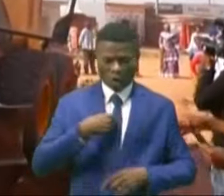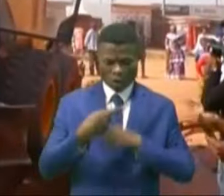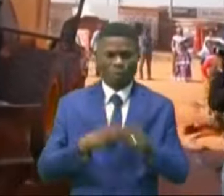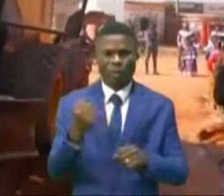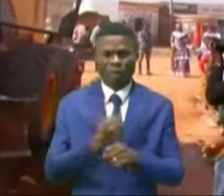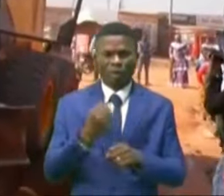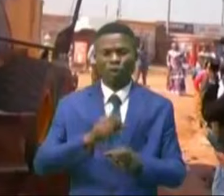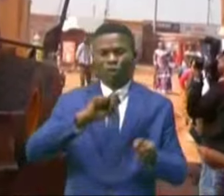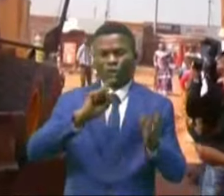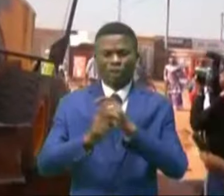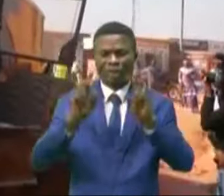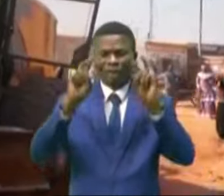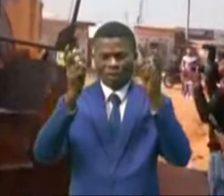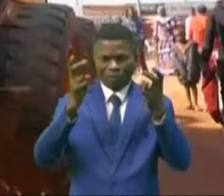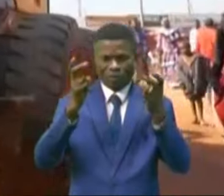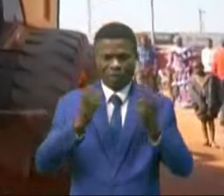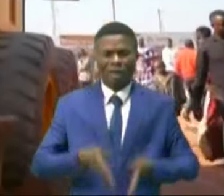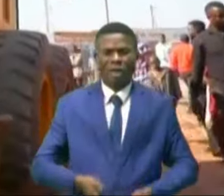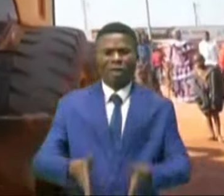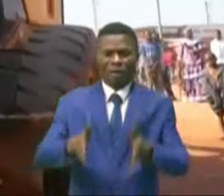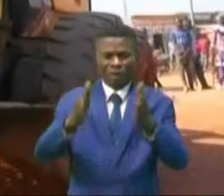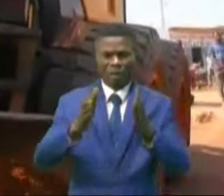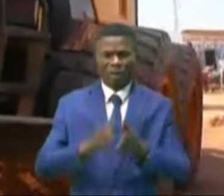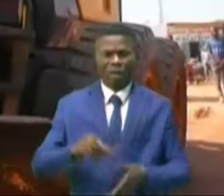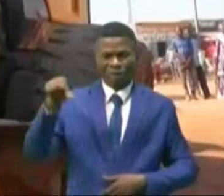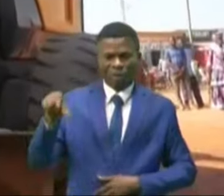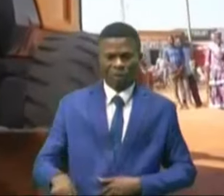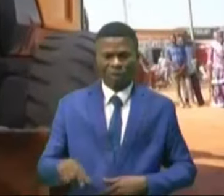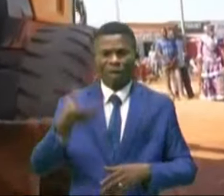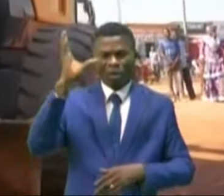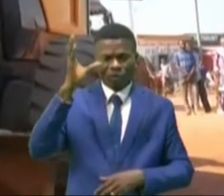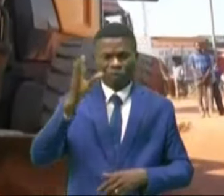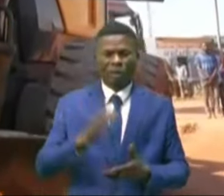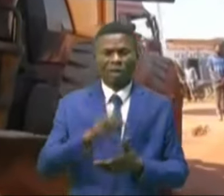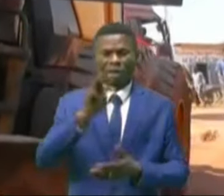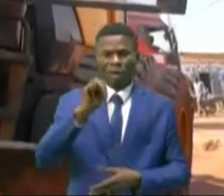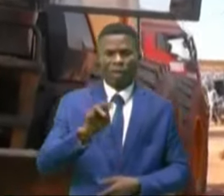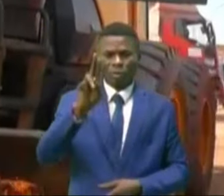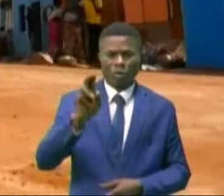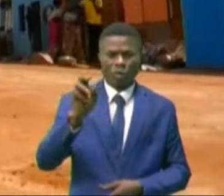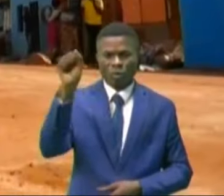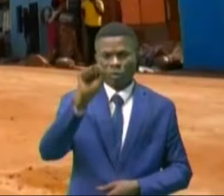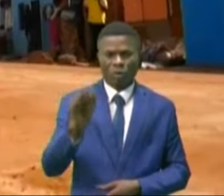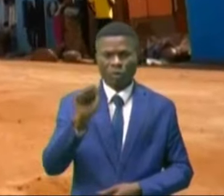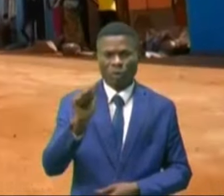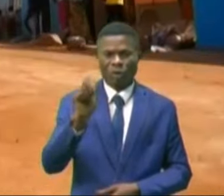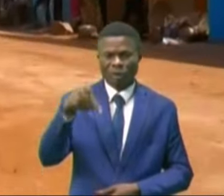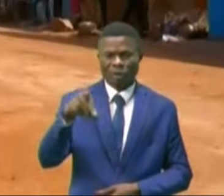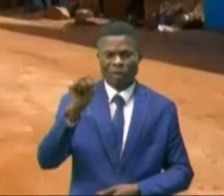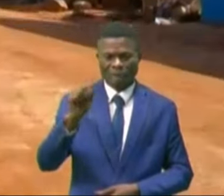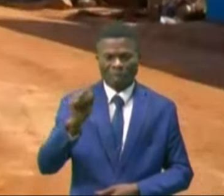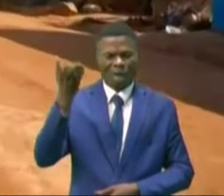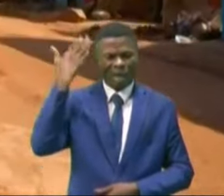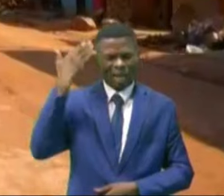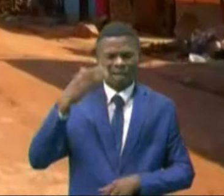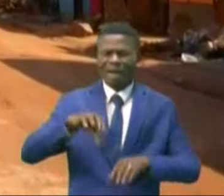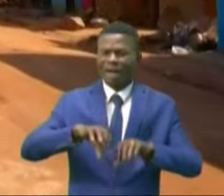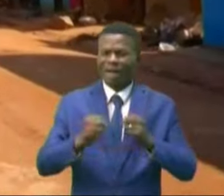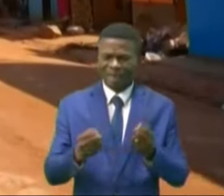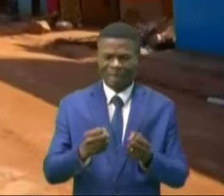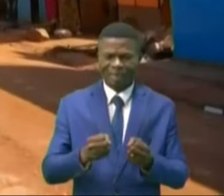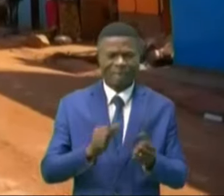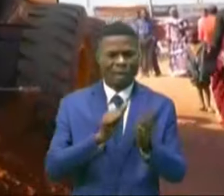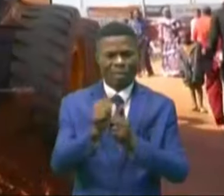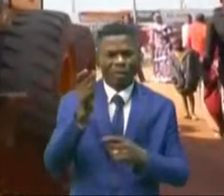de modernisation des avenues du quartier et village Moussompo, longtemps en terre battue et non praticable.